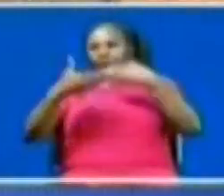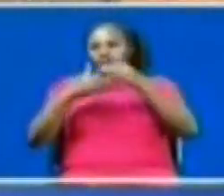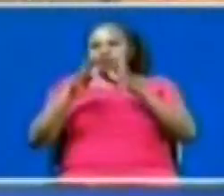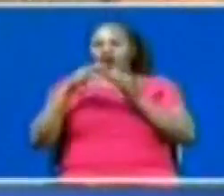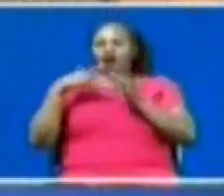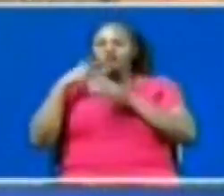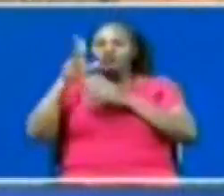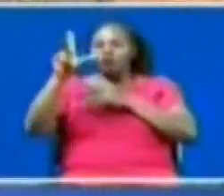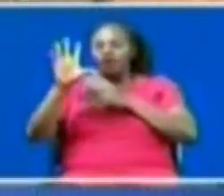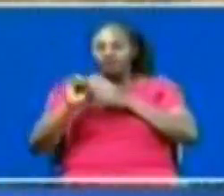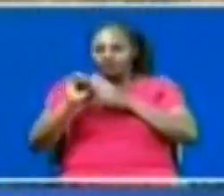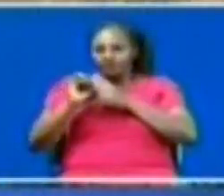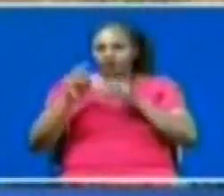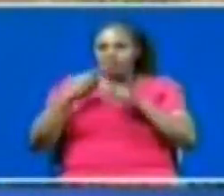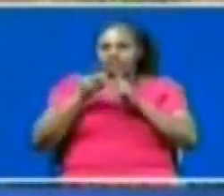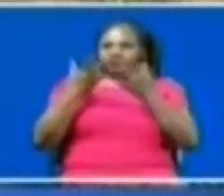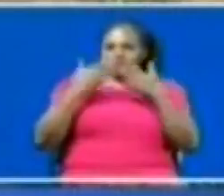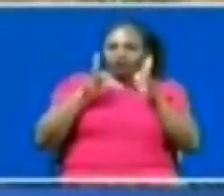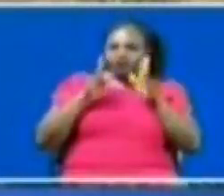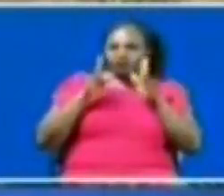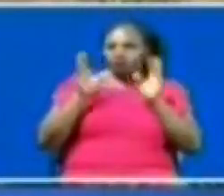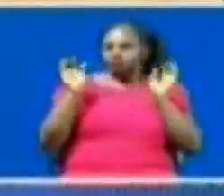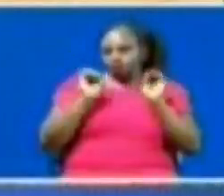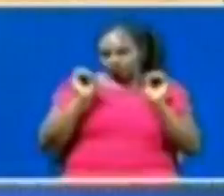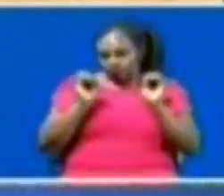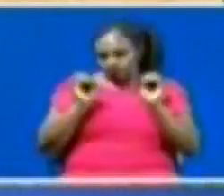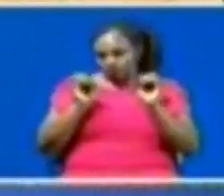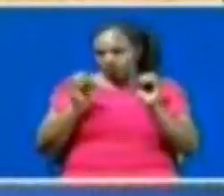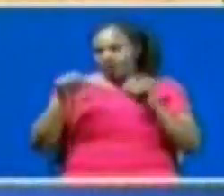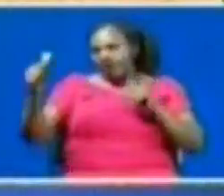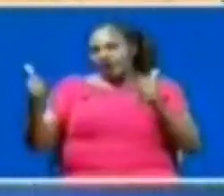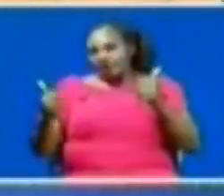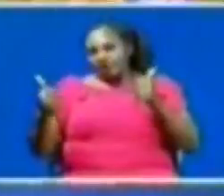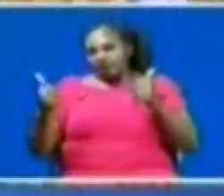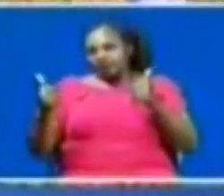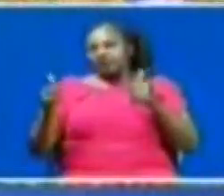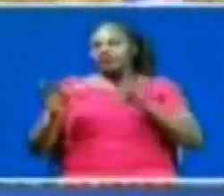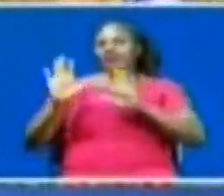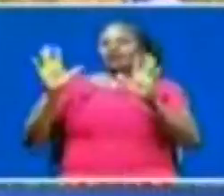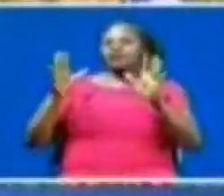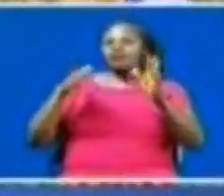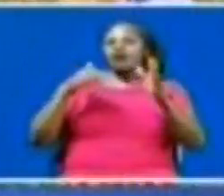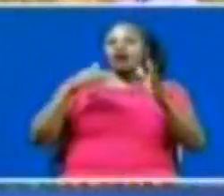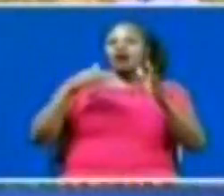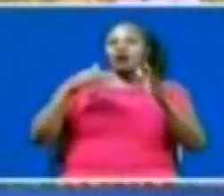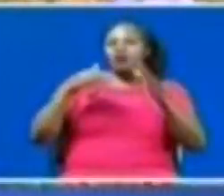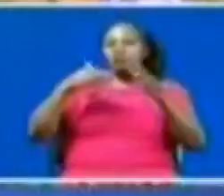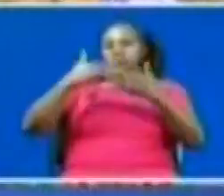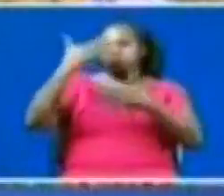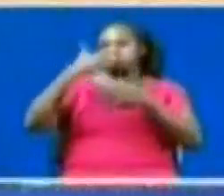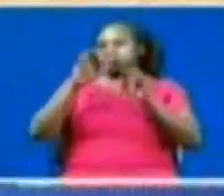ya 150 lakini haikukamilisha ujenzi wenyewe, huku nyingine zikisalia bila paa wala